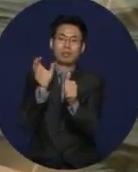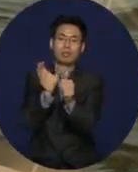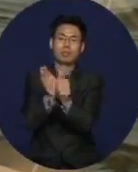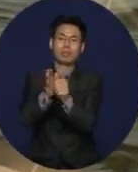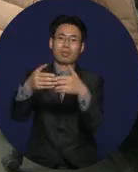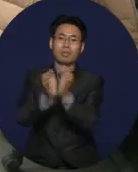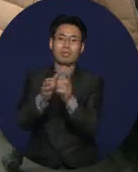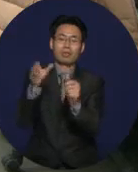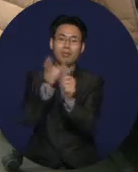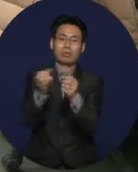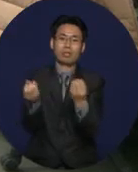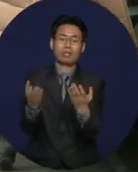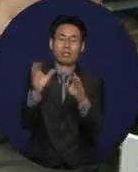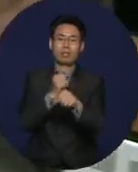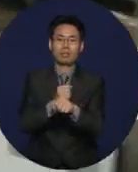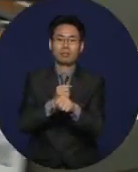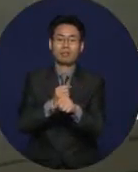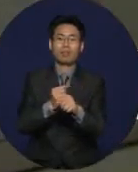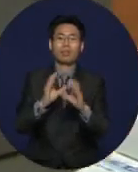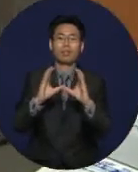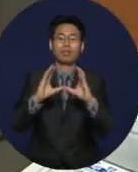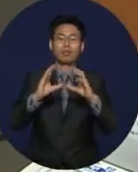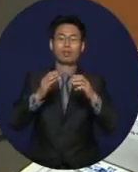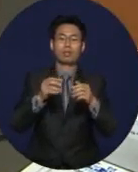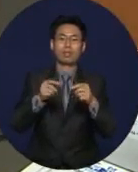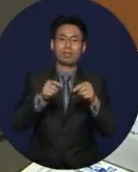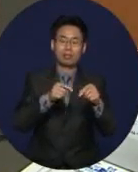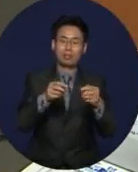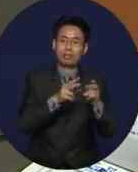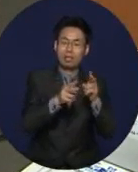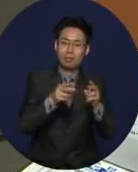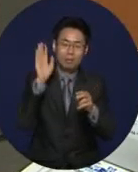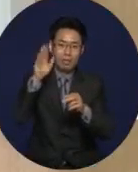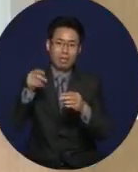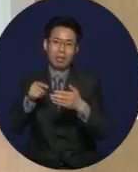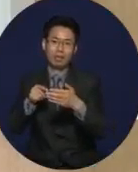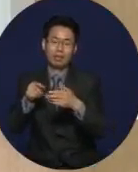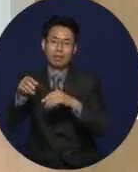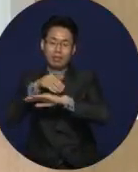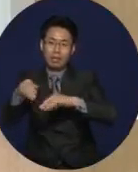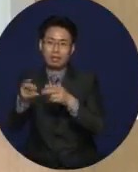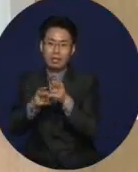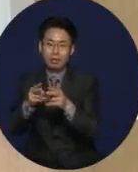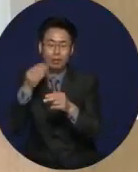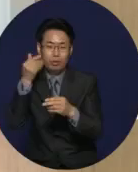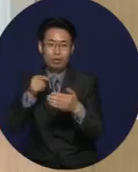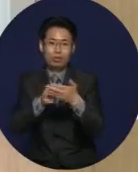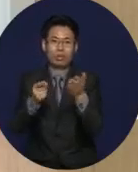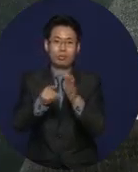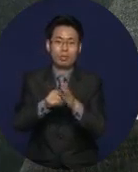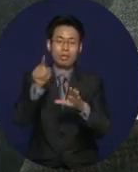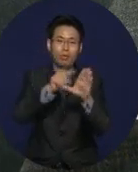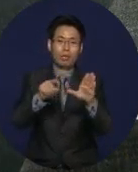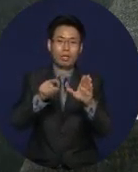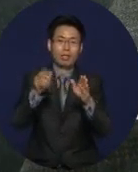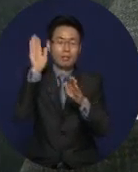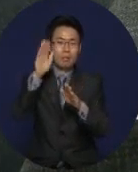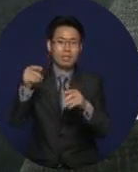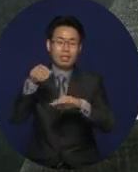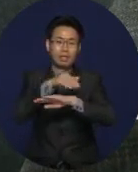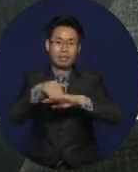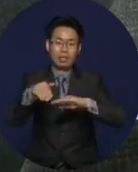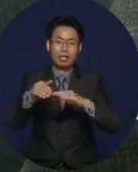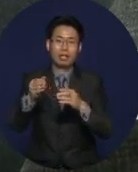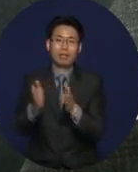있었습니다. 포항시는 국가시책사업과 미래전략사업의 효율적인 추진을 위해 환동의 미래전략본부를